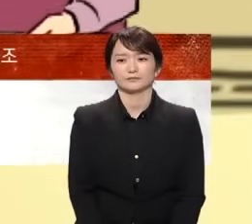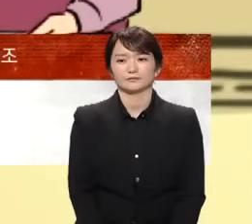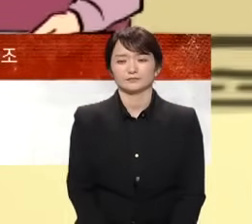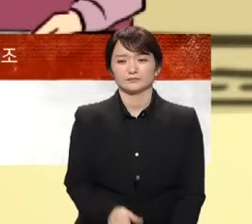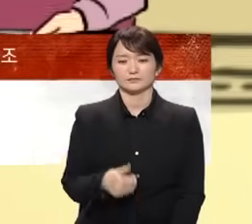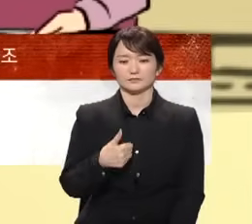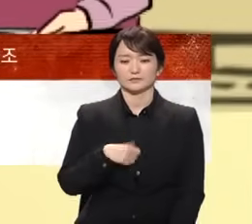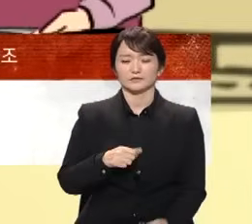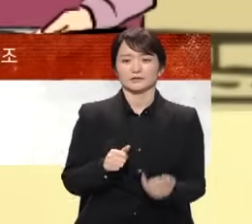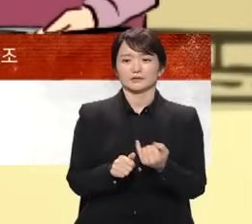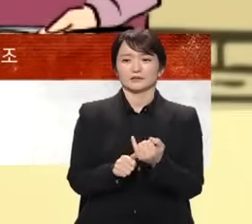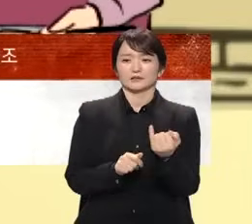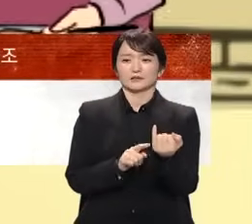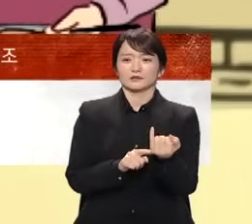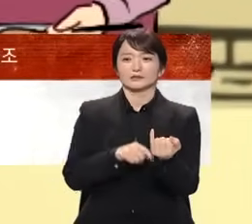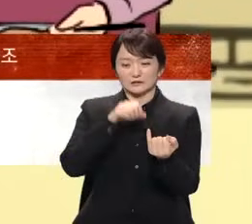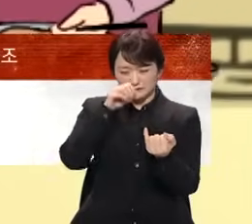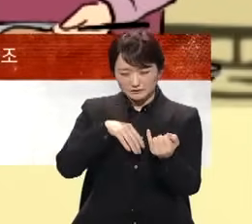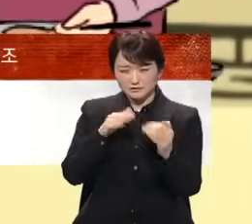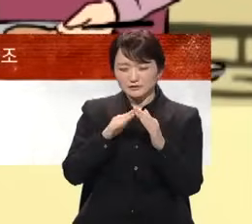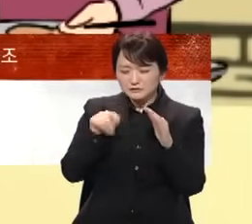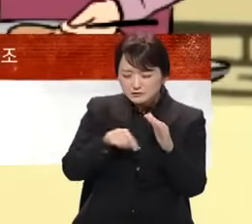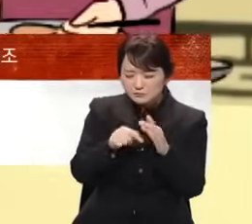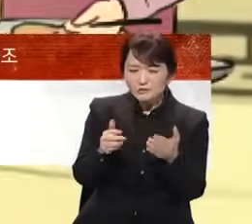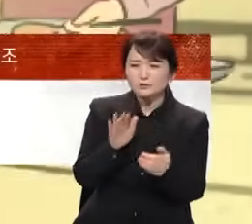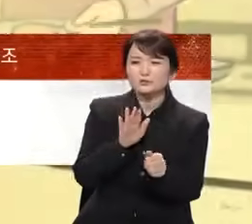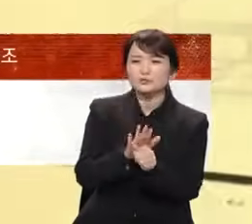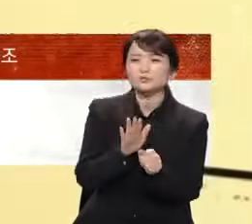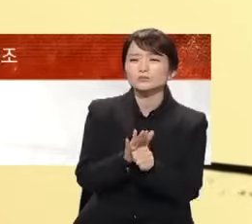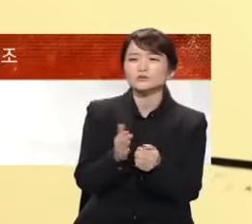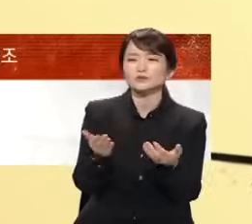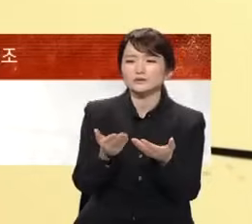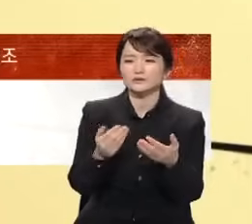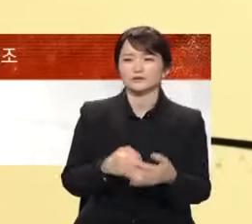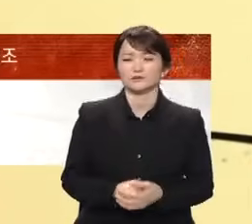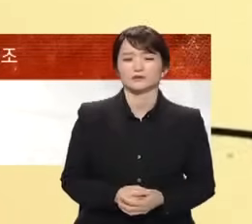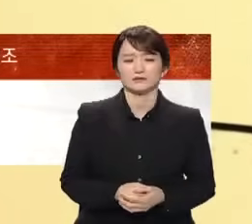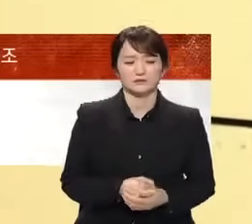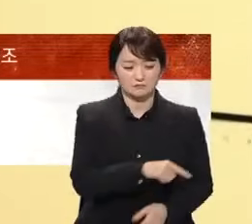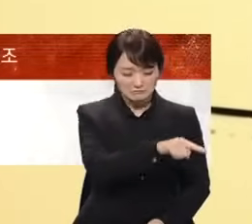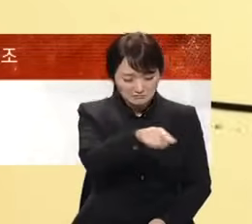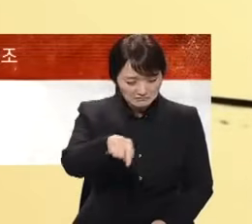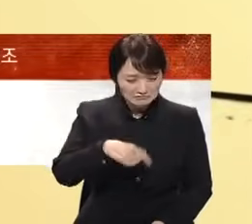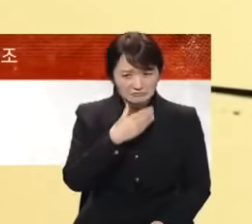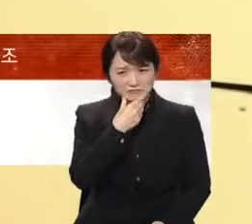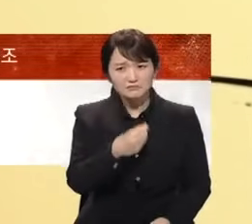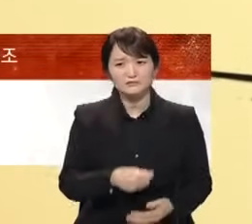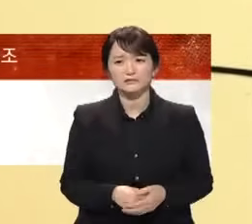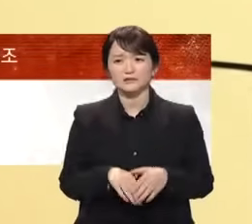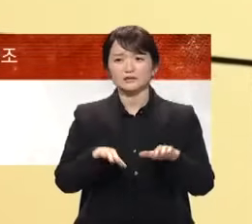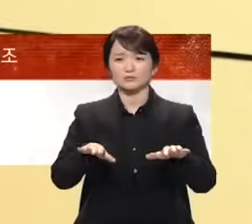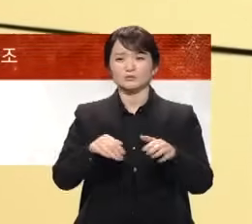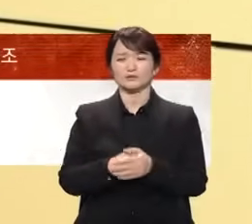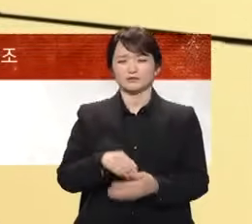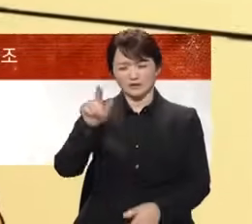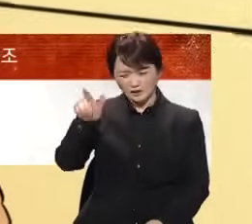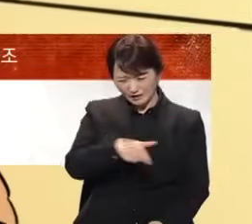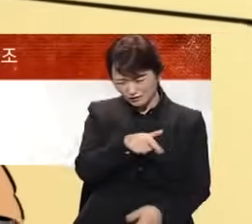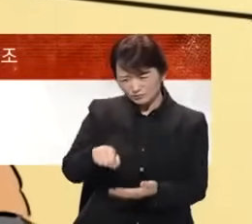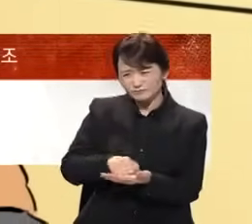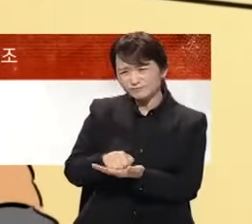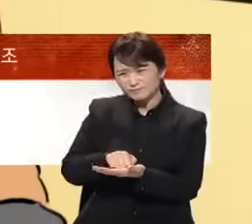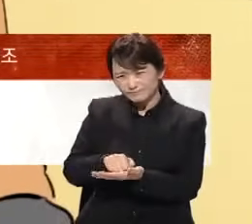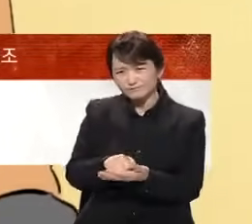며느리는 그냥 거의 가서 도우미고 자기들끼리만 행복한 거예요. 이번에도 저는 가서 하루 종일 설거지했어요. 저만 그냥 일 다